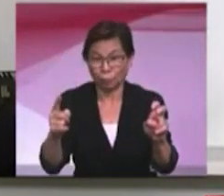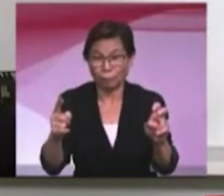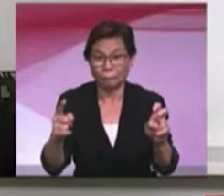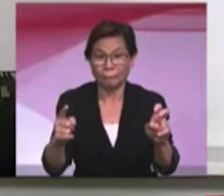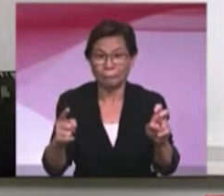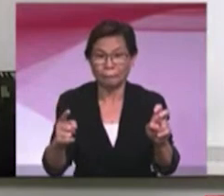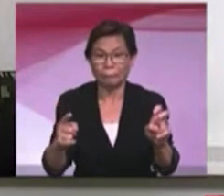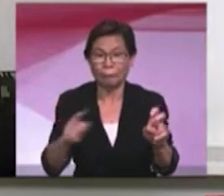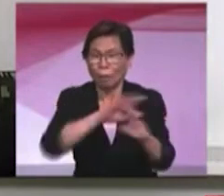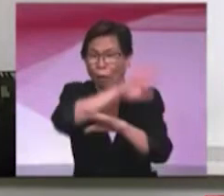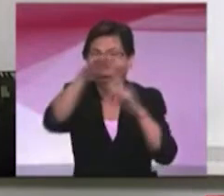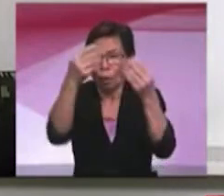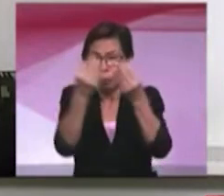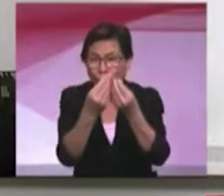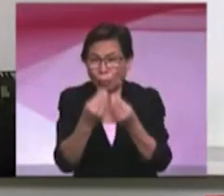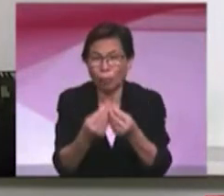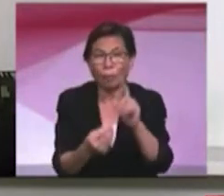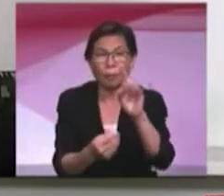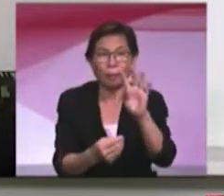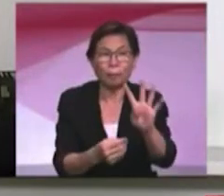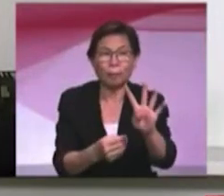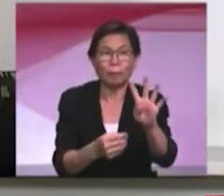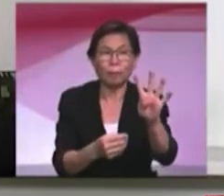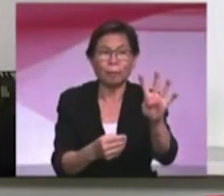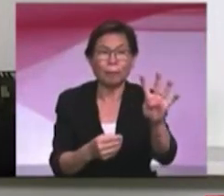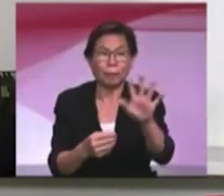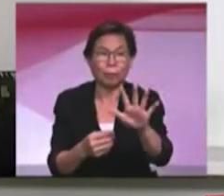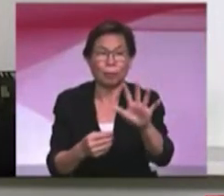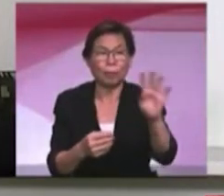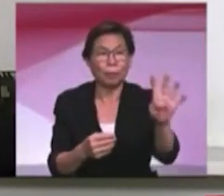2021 secara kumulatif sebanyak